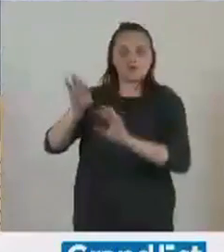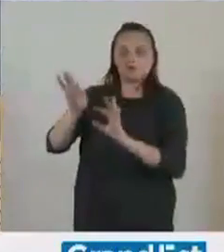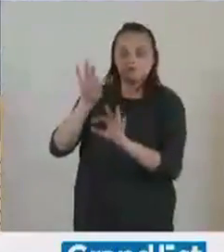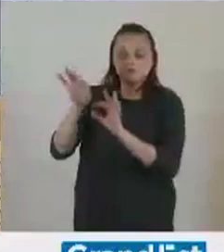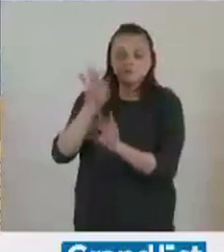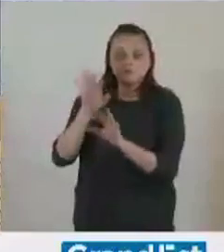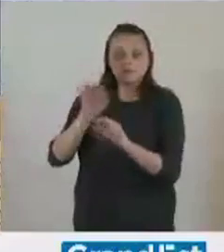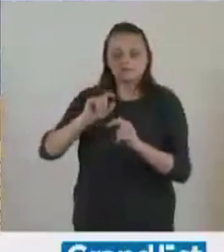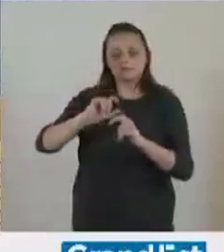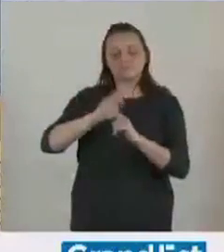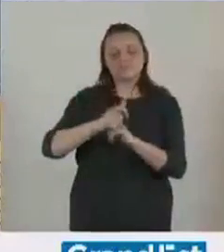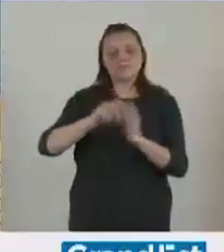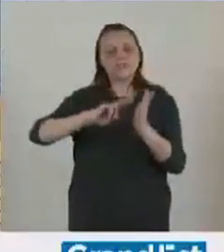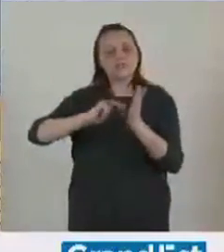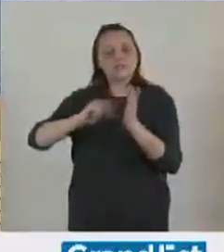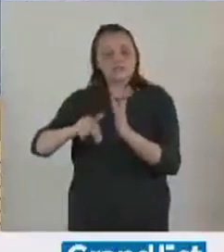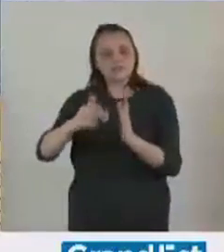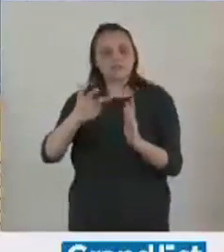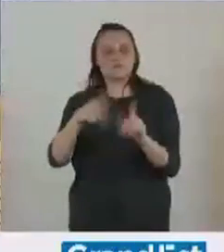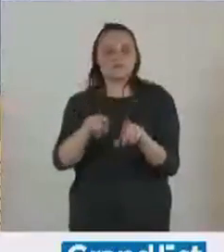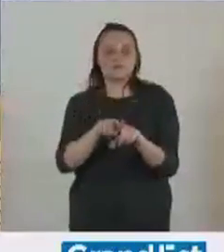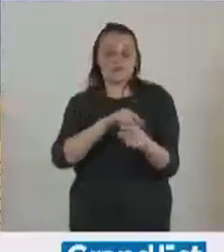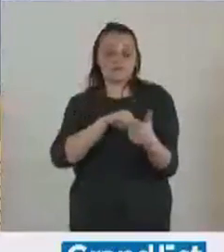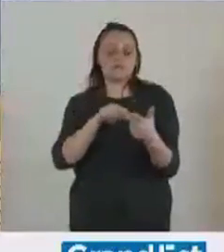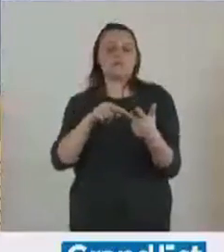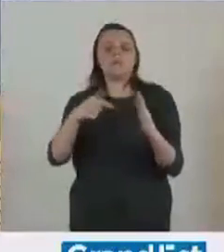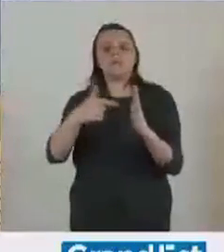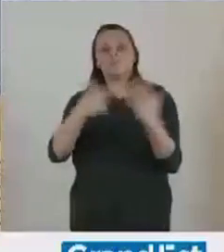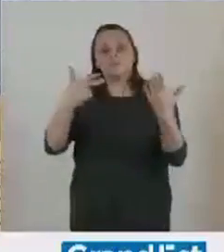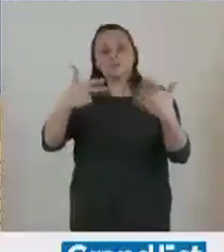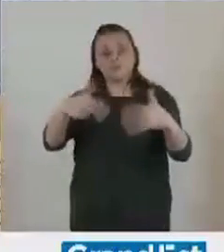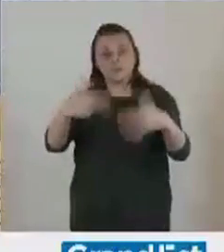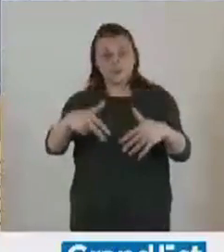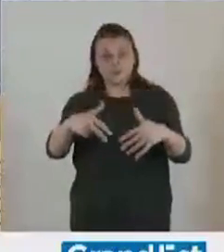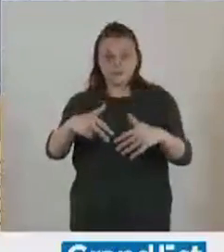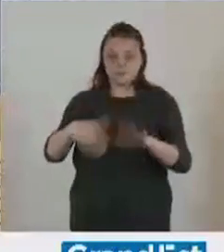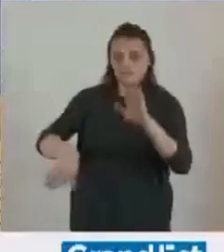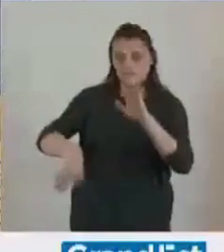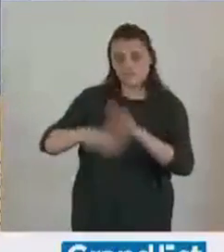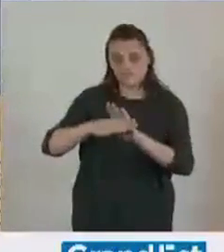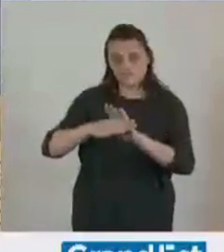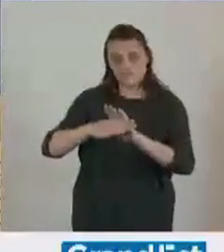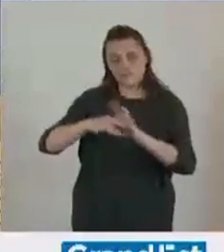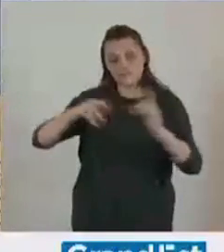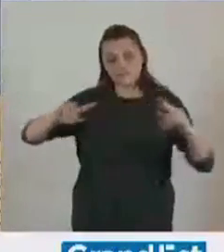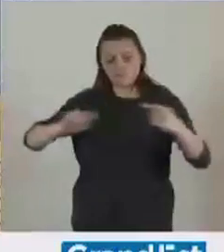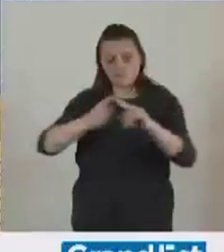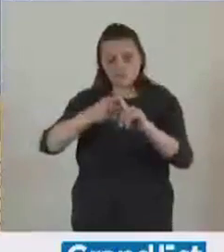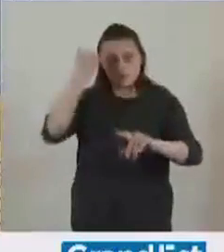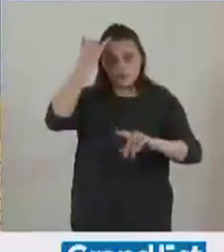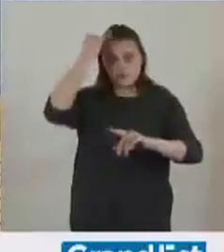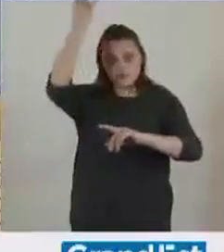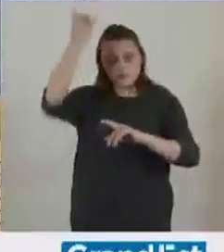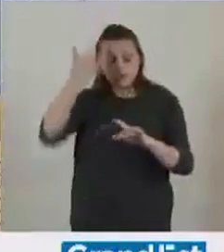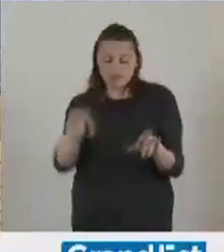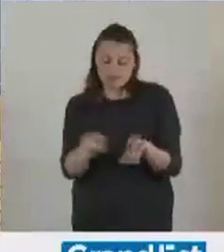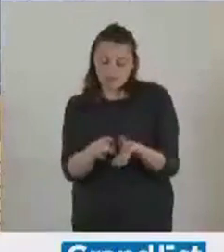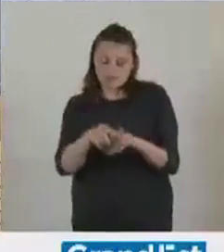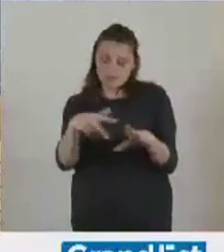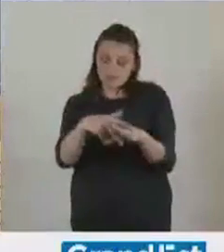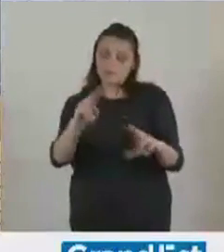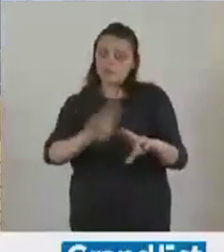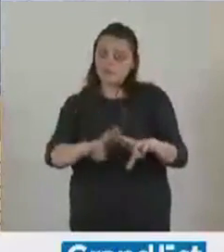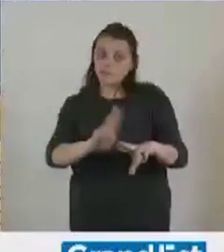signature du contrat. En 2018, l'établissement du schéma d'ingénierie et les premiers travaux. Et ce qui est important et ce qui